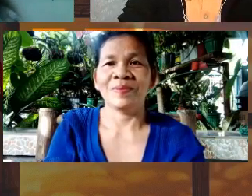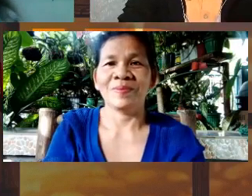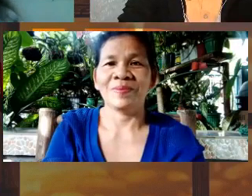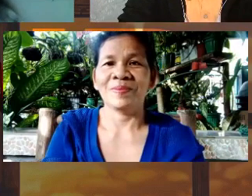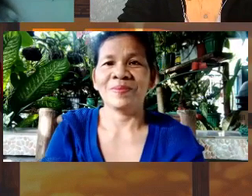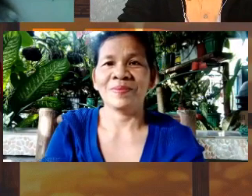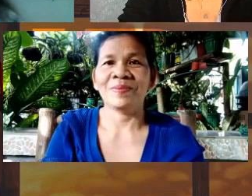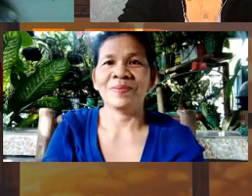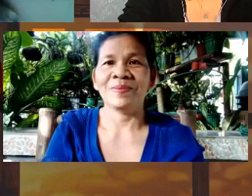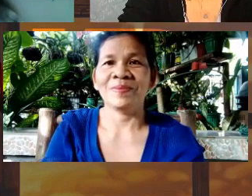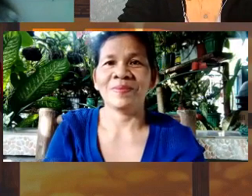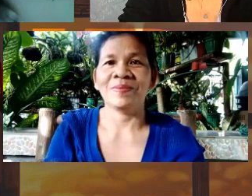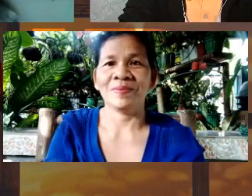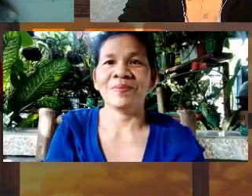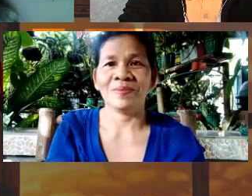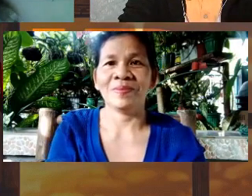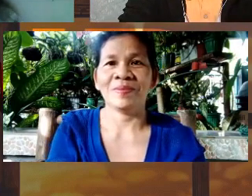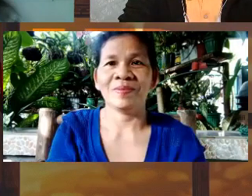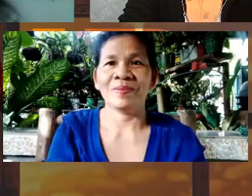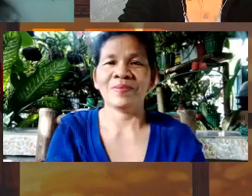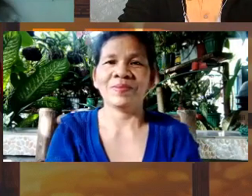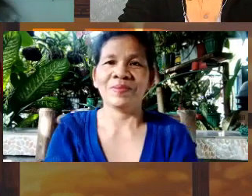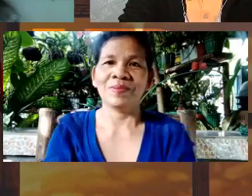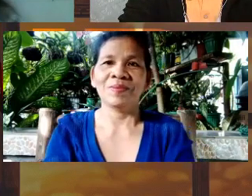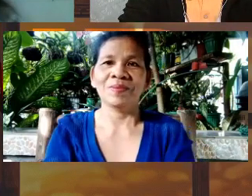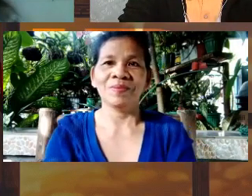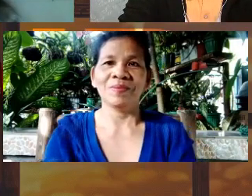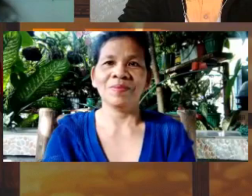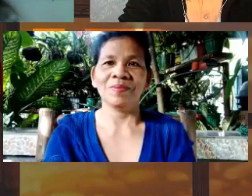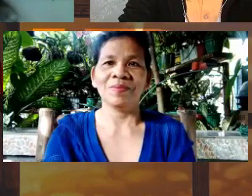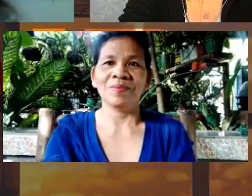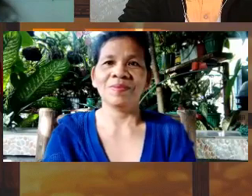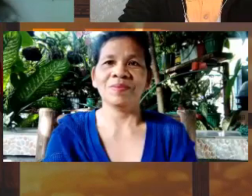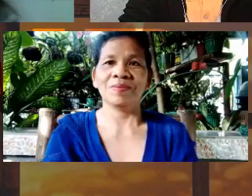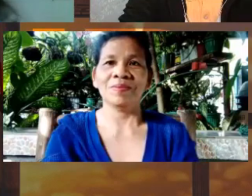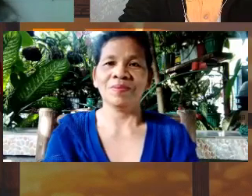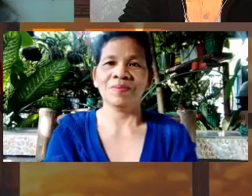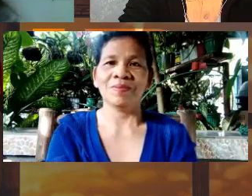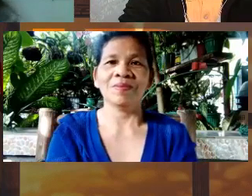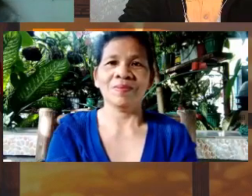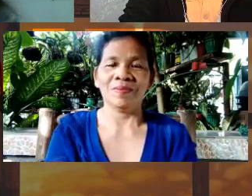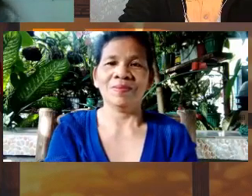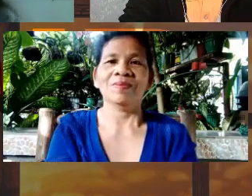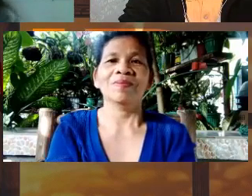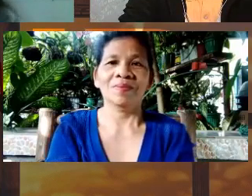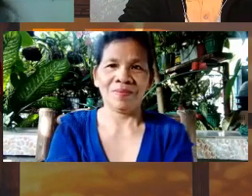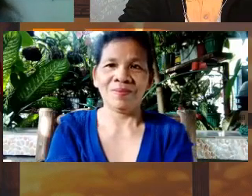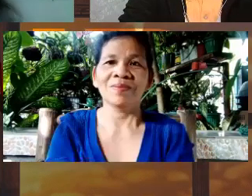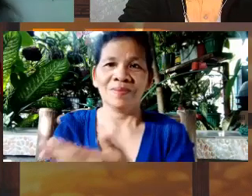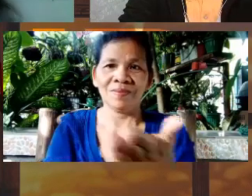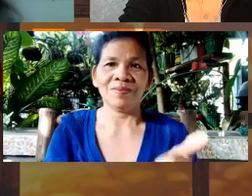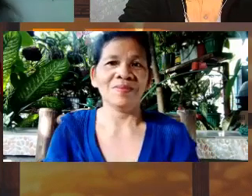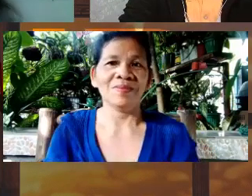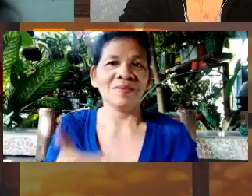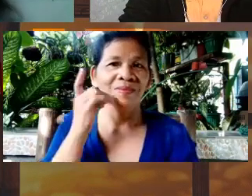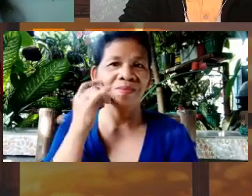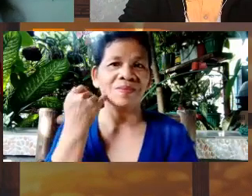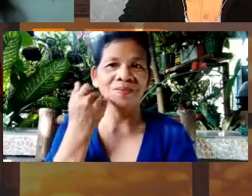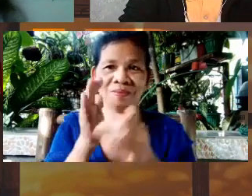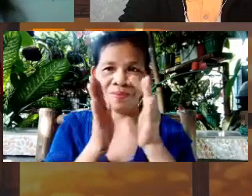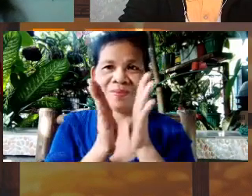Okay. Sige, so ikaw na ang mag-pray sa closing prayer, pero sa prayer na lamang,